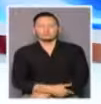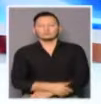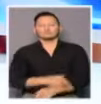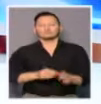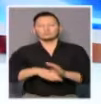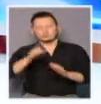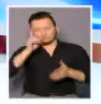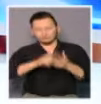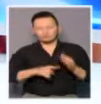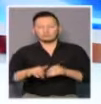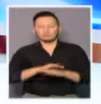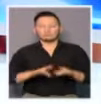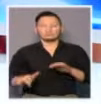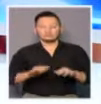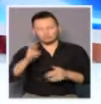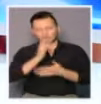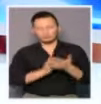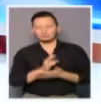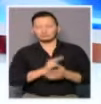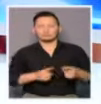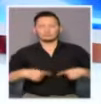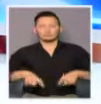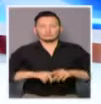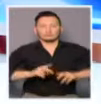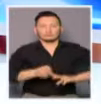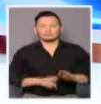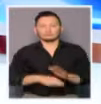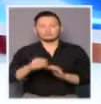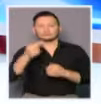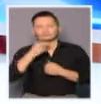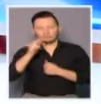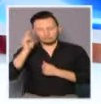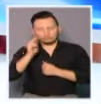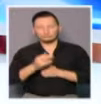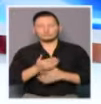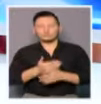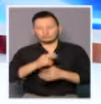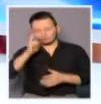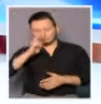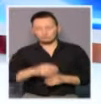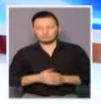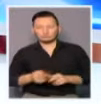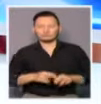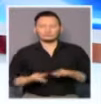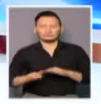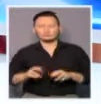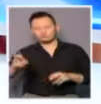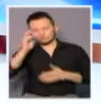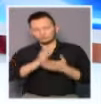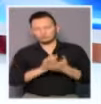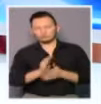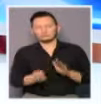Повышение доверия граждан к деятельности государственных органов через повышение качества оказания госуслуг. Департамент по делам государственной